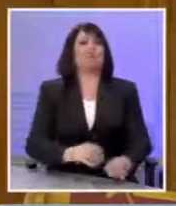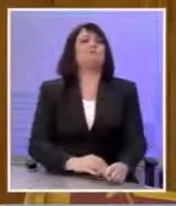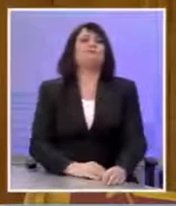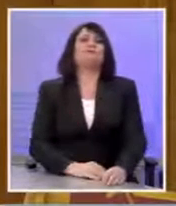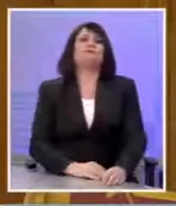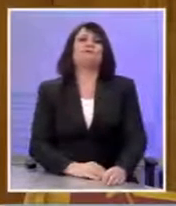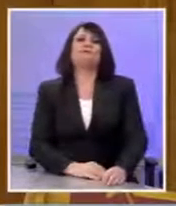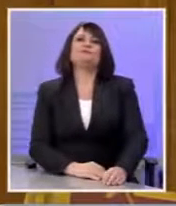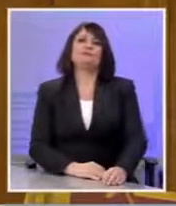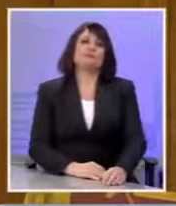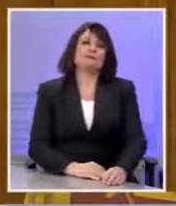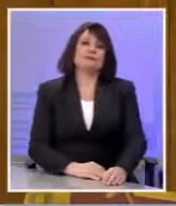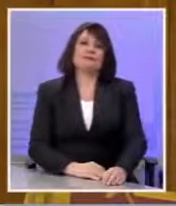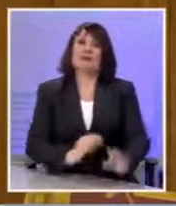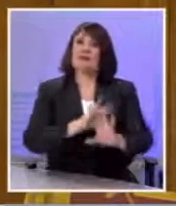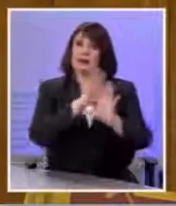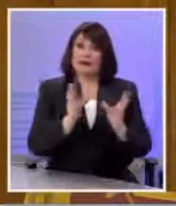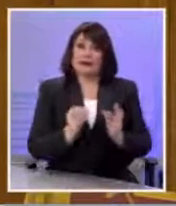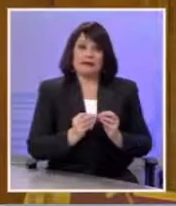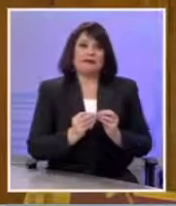Σε αυτόν τον ευρύτερο